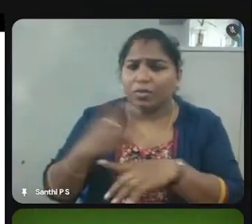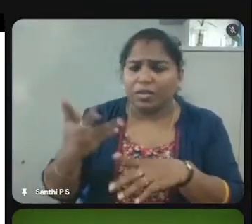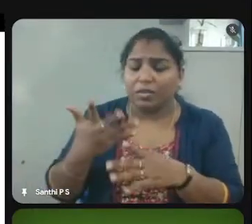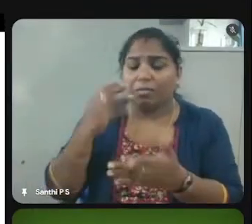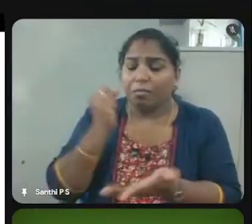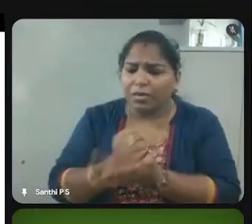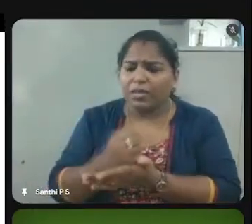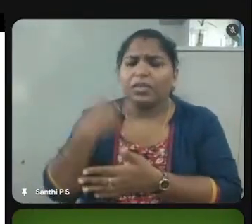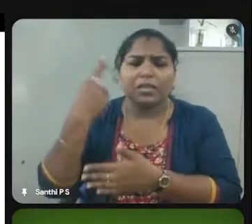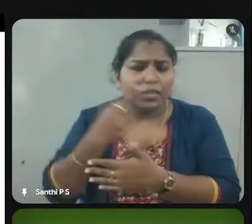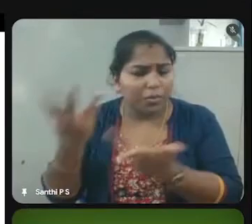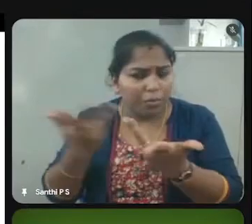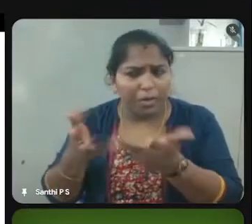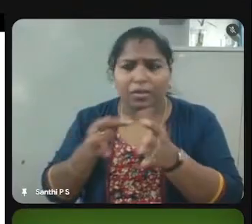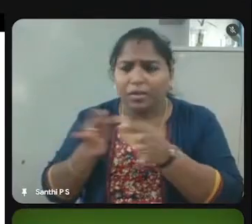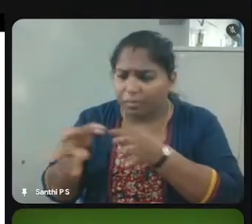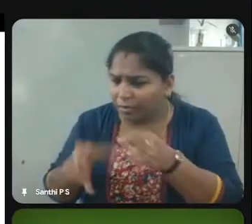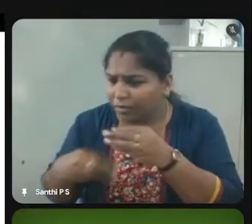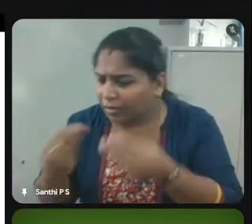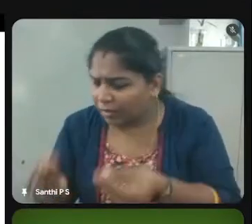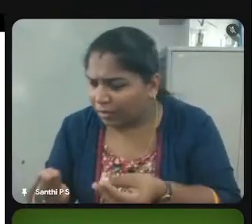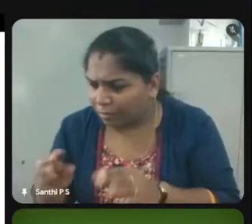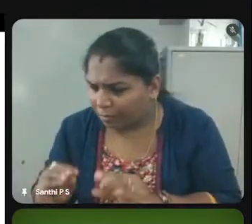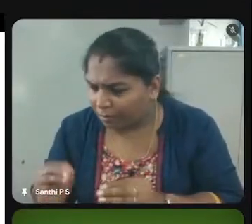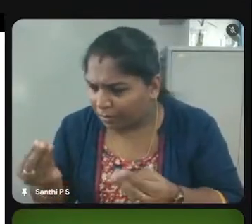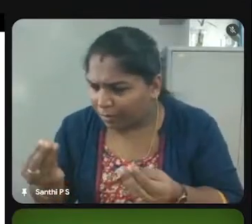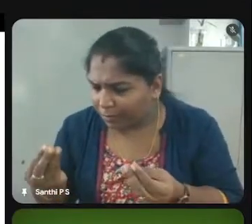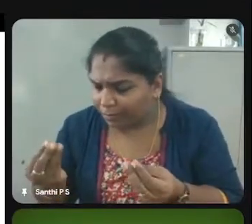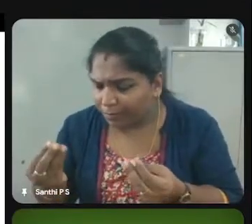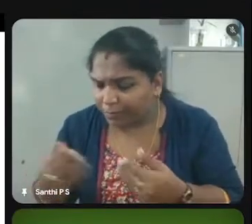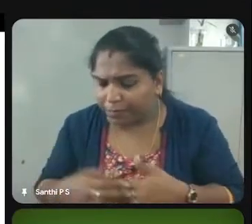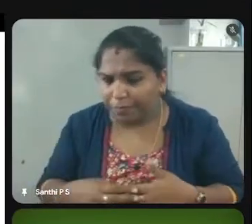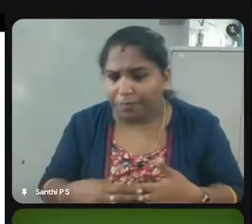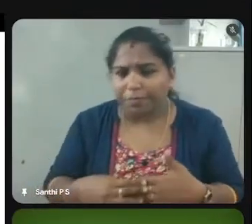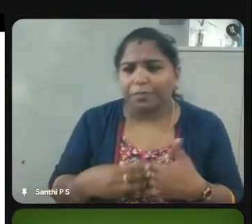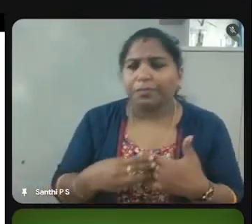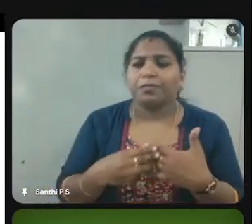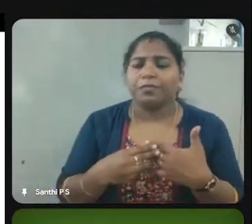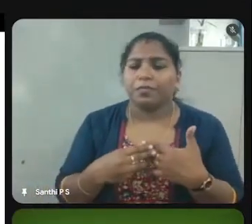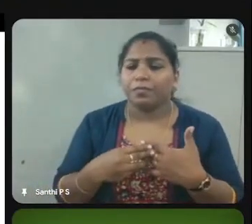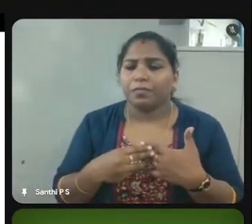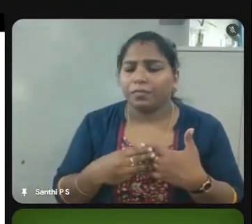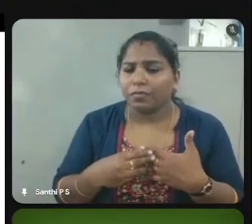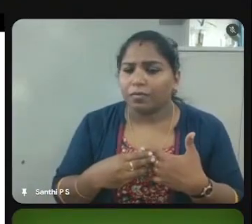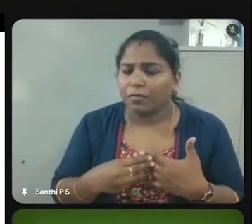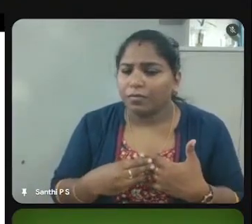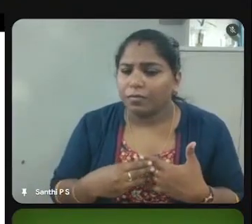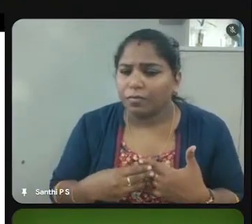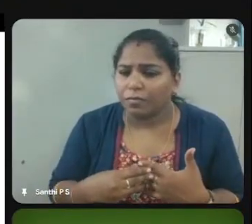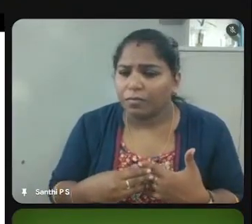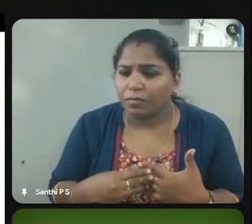ഇടേണ്ടതായിട്ട് ഇടാതിരിക്കുന്നത് ഫ്രീഡം കിട്ടുന്ന സാഹചര്യമാണ് അത് അമ്മ മനസ്സിലാക്കി കൊടുക്കുക. ഇപ്പൊ സ്കൂളിൽ പോകുമ്പോ അല്ലെങ്കിൽ പുറത്ത്